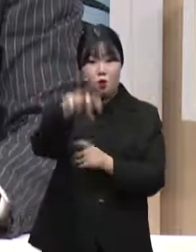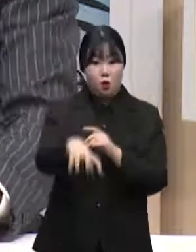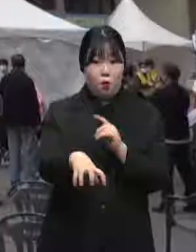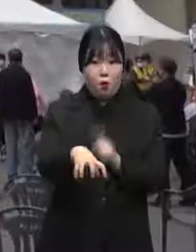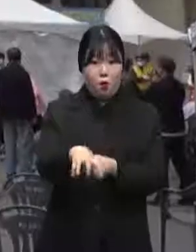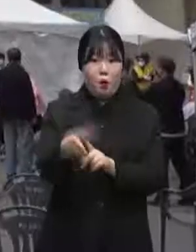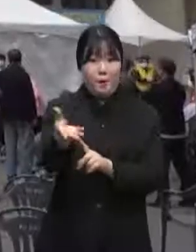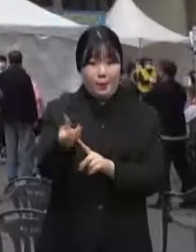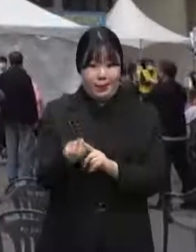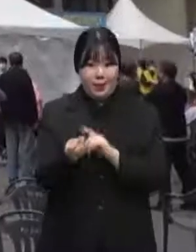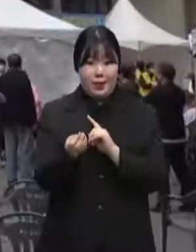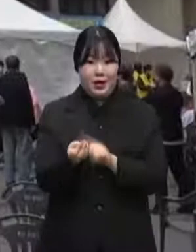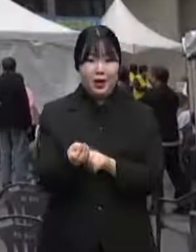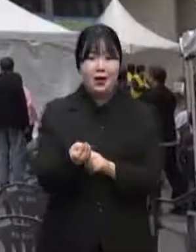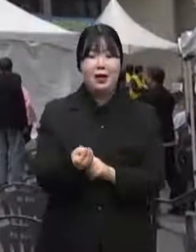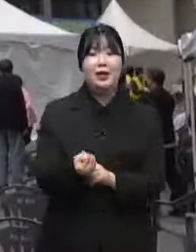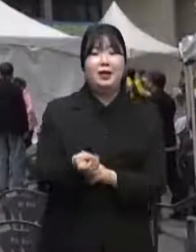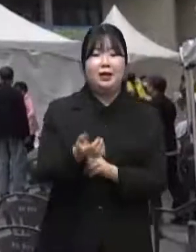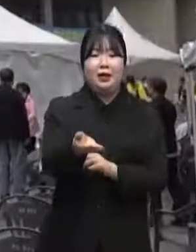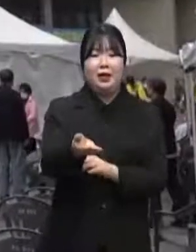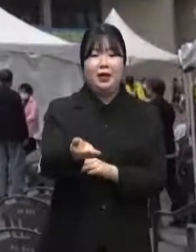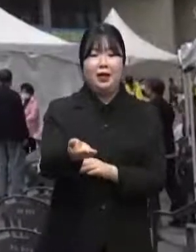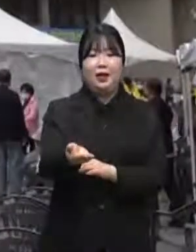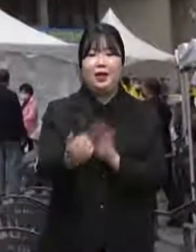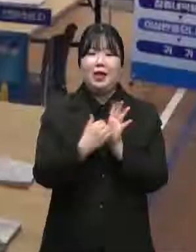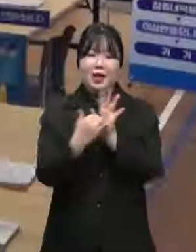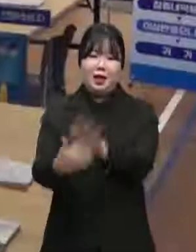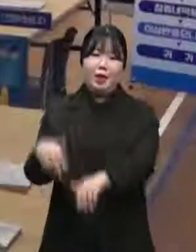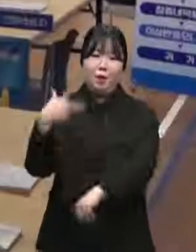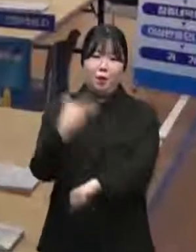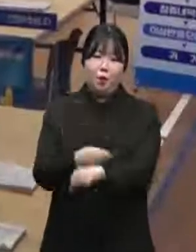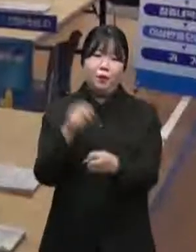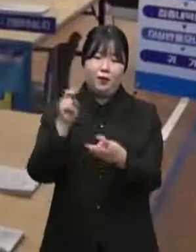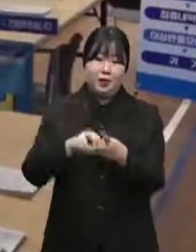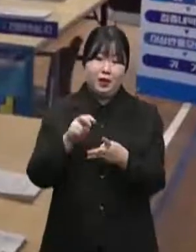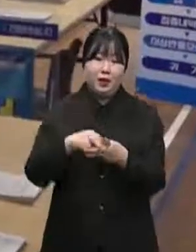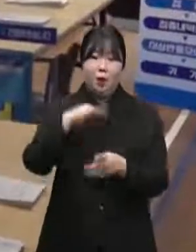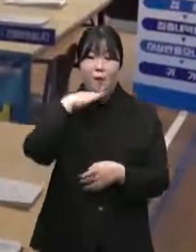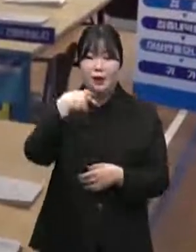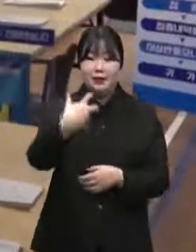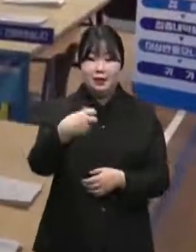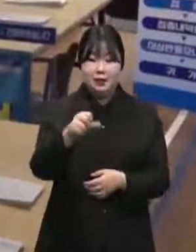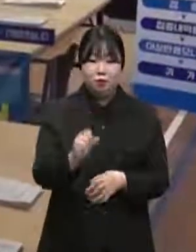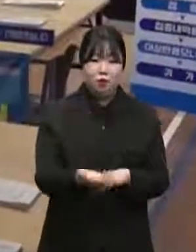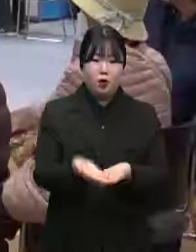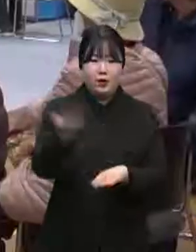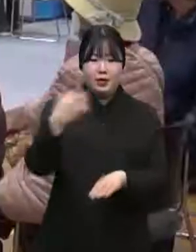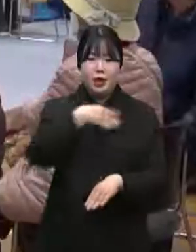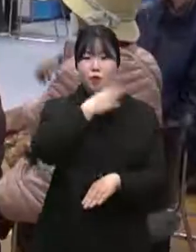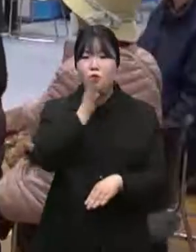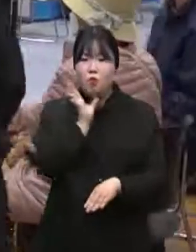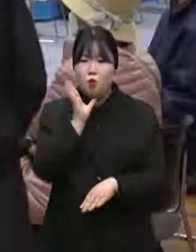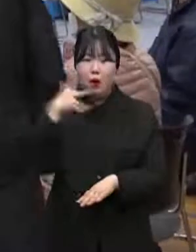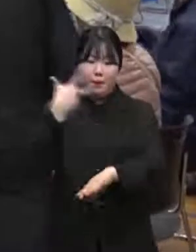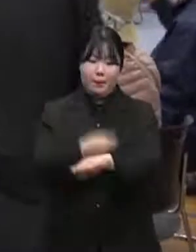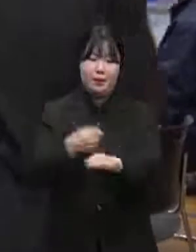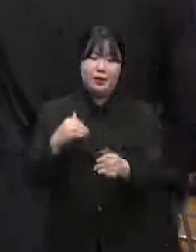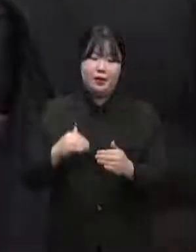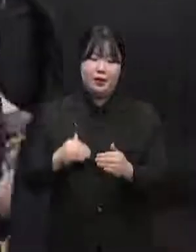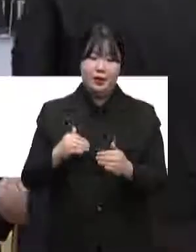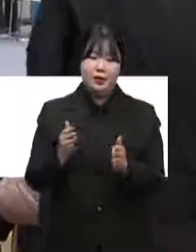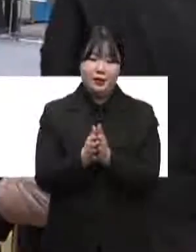발현된 예방접종 센터 에서 만 75세 이상 어르신들을 대상으로 접종을 시작했습니다